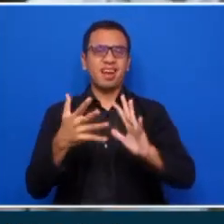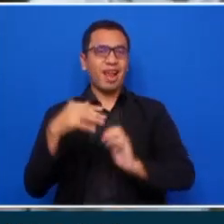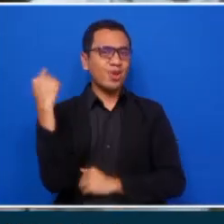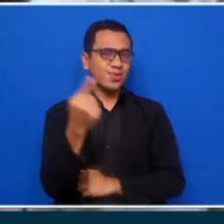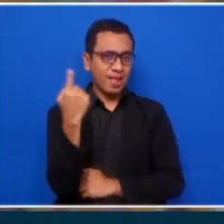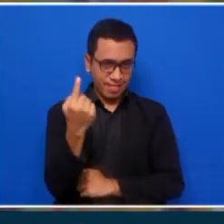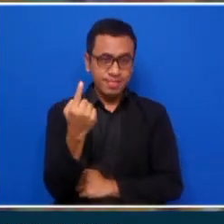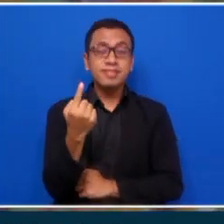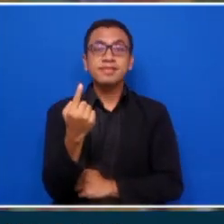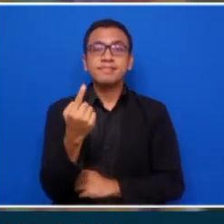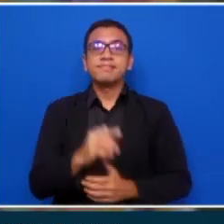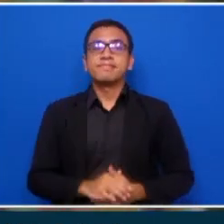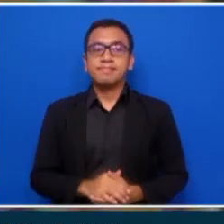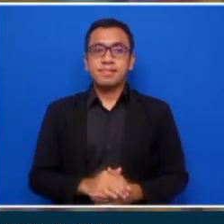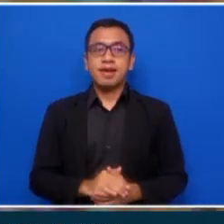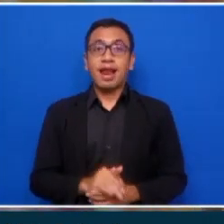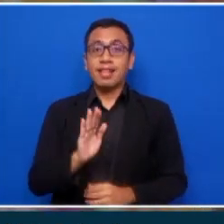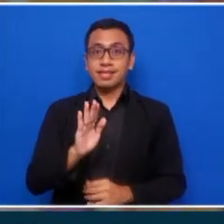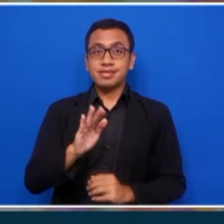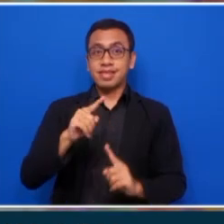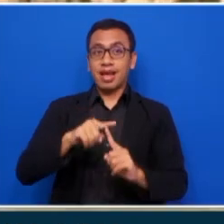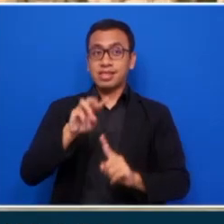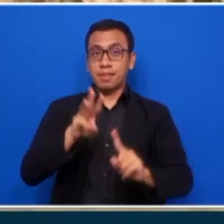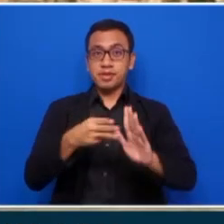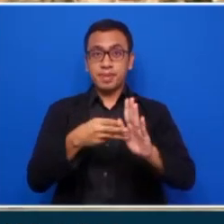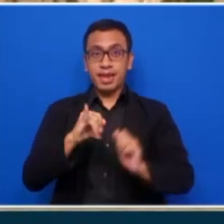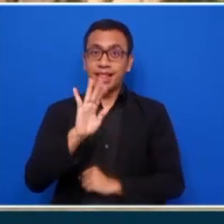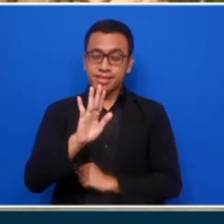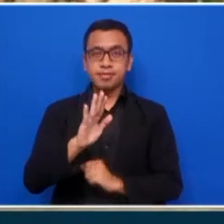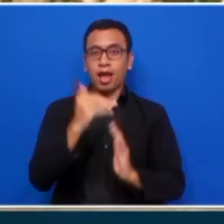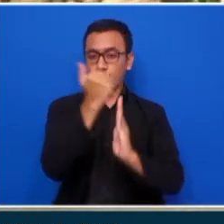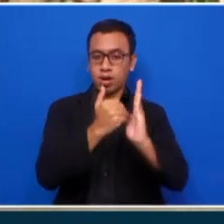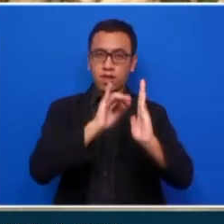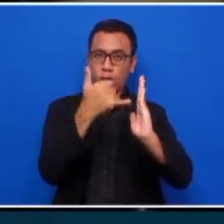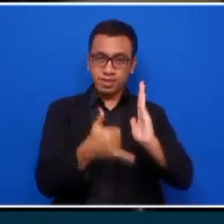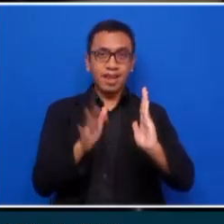13 Mei nanti pemerintah akan mengevaluasi kembali Aturan ini